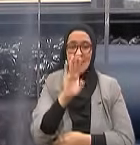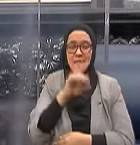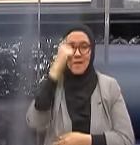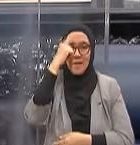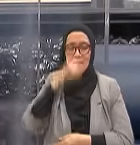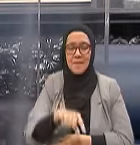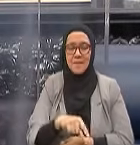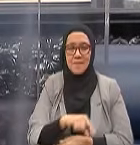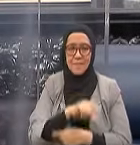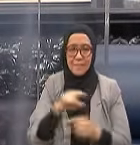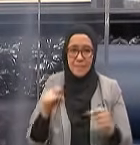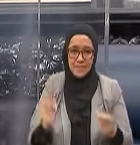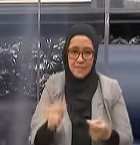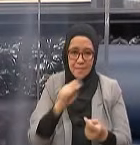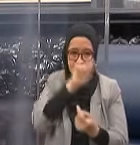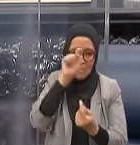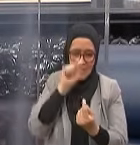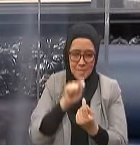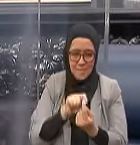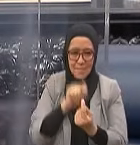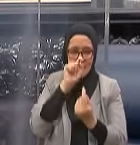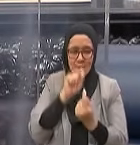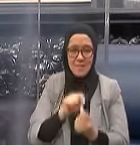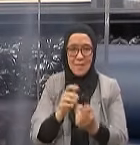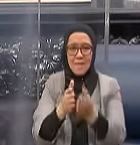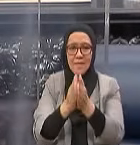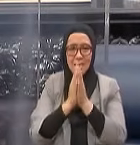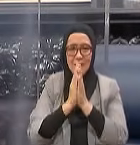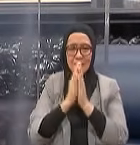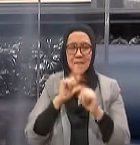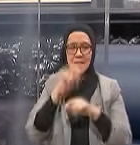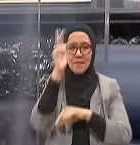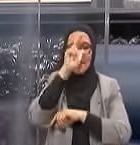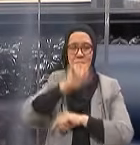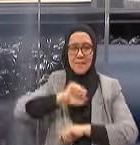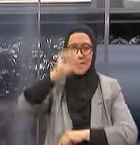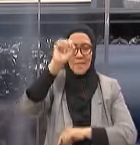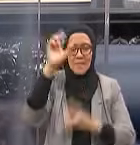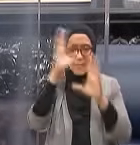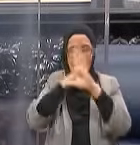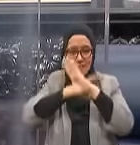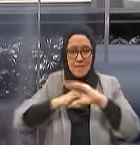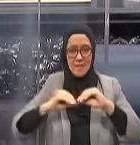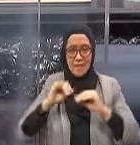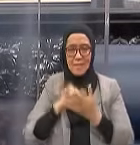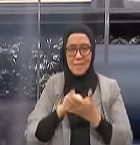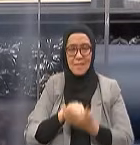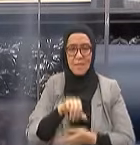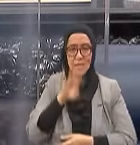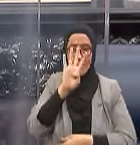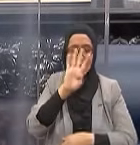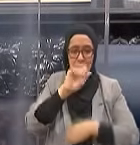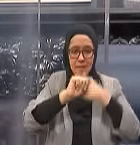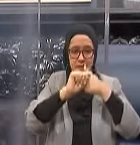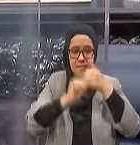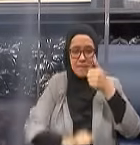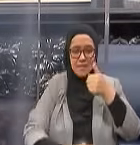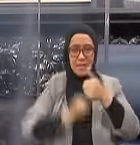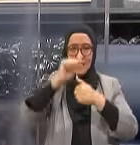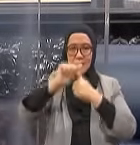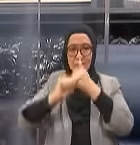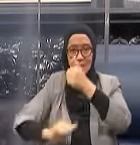saban sore ini 4co tengkorak kerja telah ditubuhkan dibawah majelis hakim